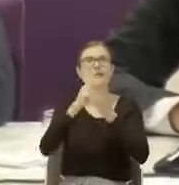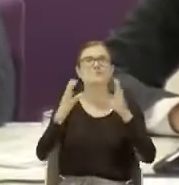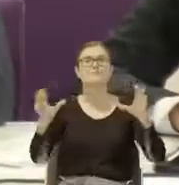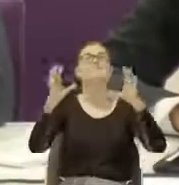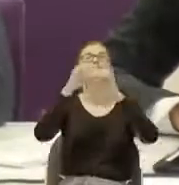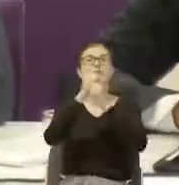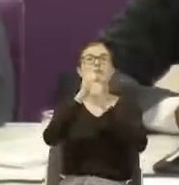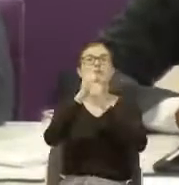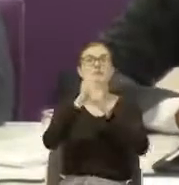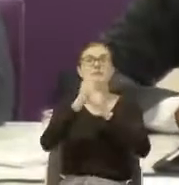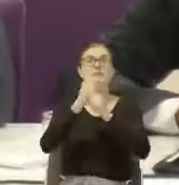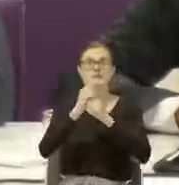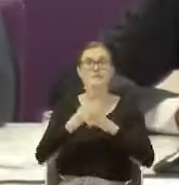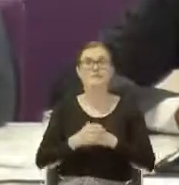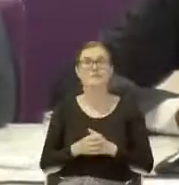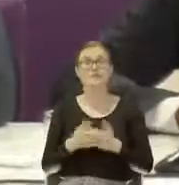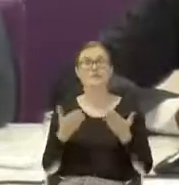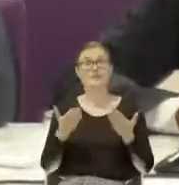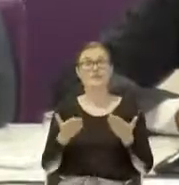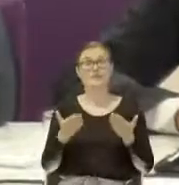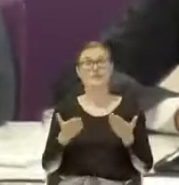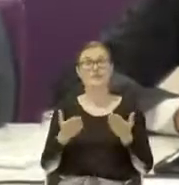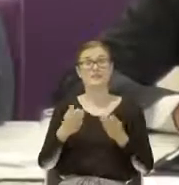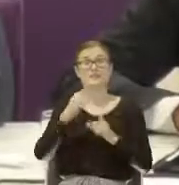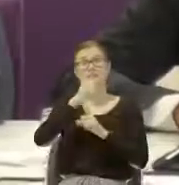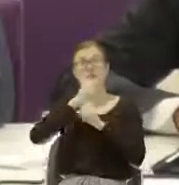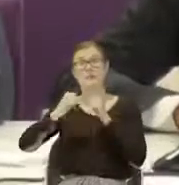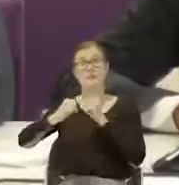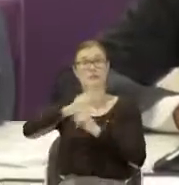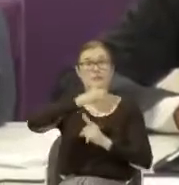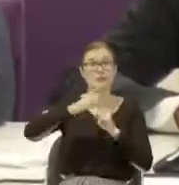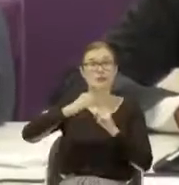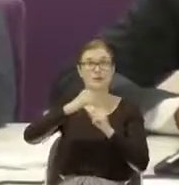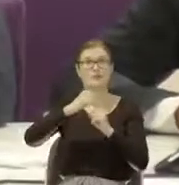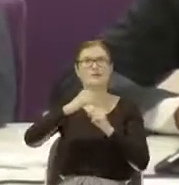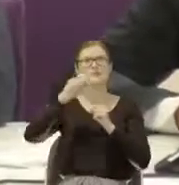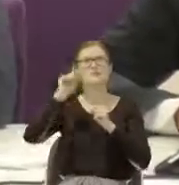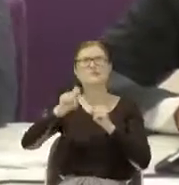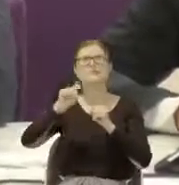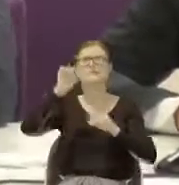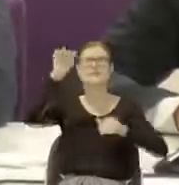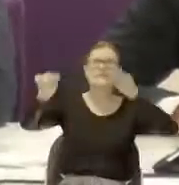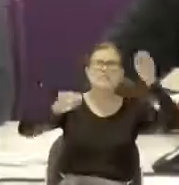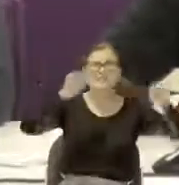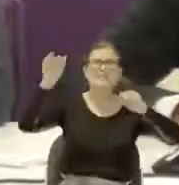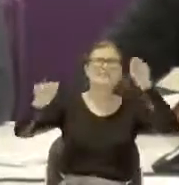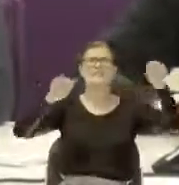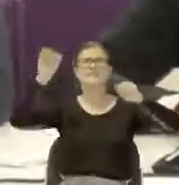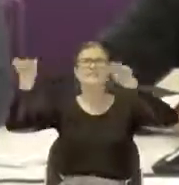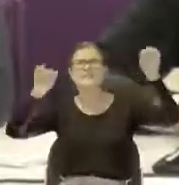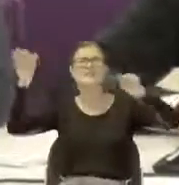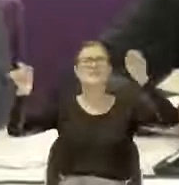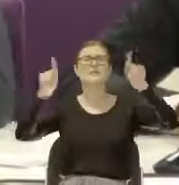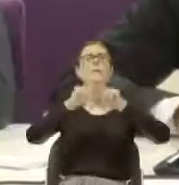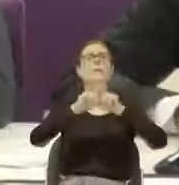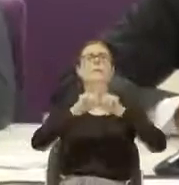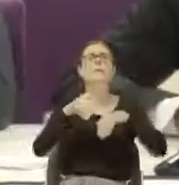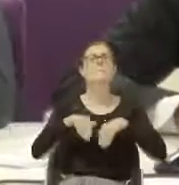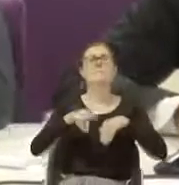entendre. Oui, beaucoup de projets nous ont donné l'envie d'aller de